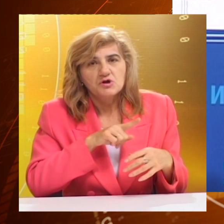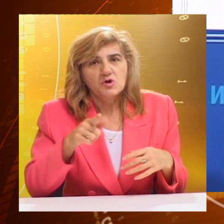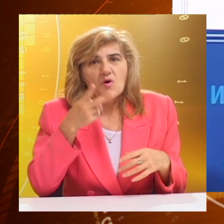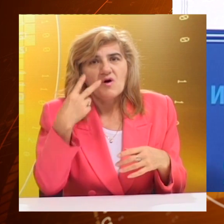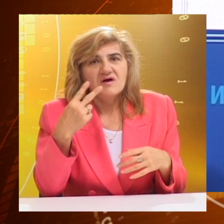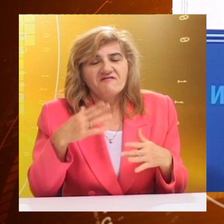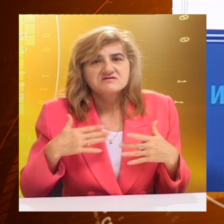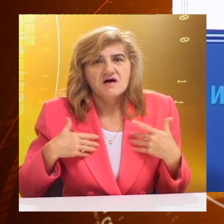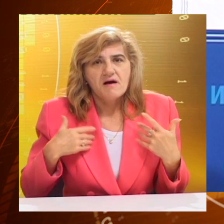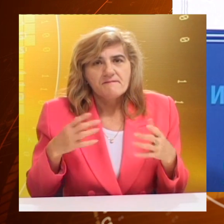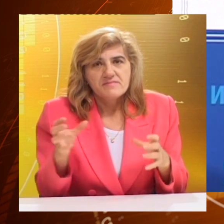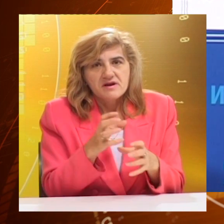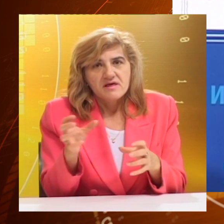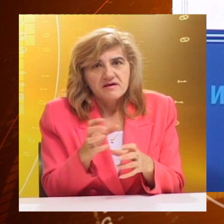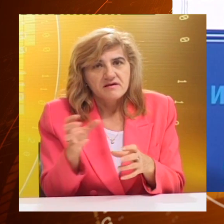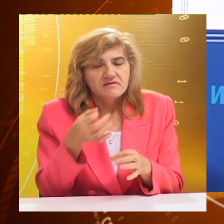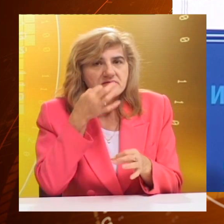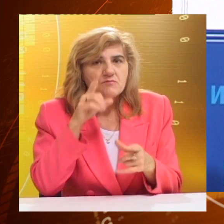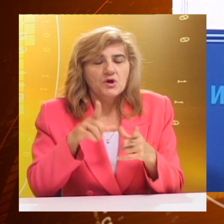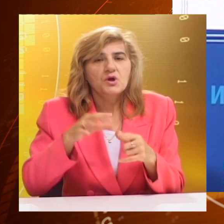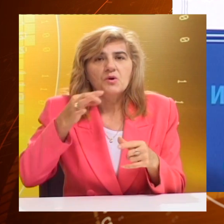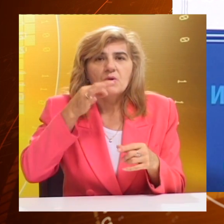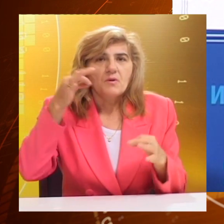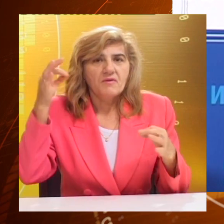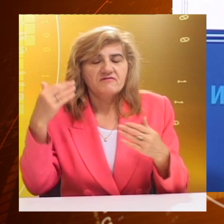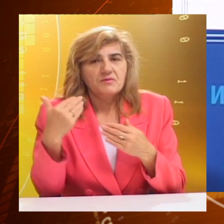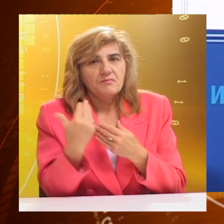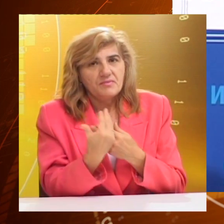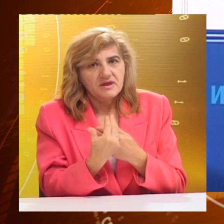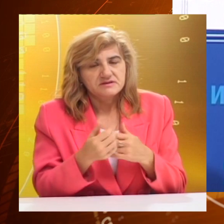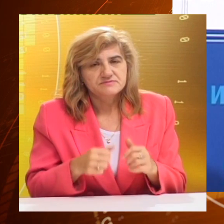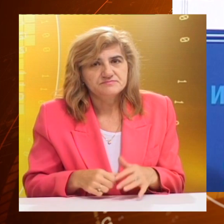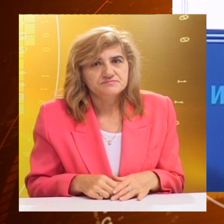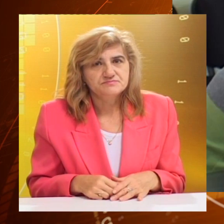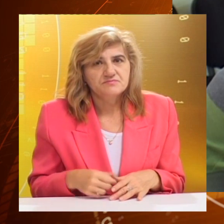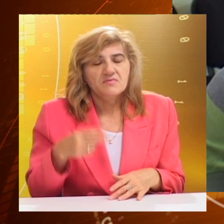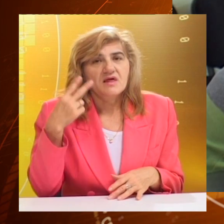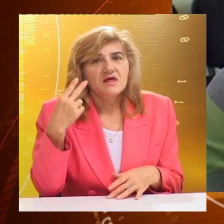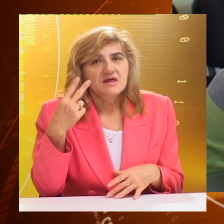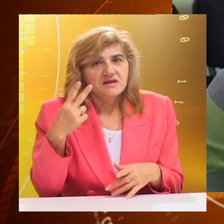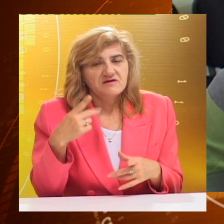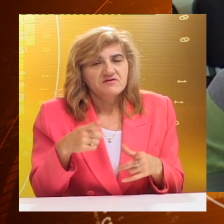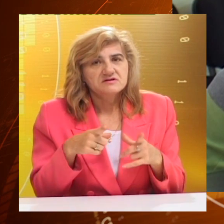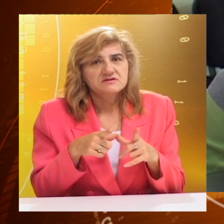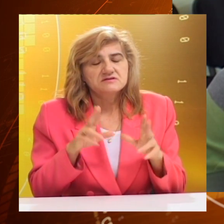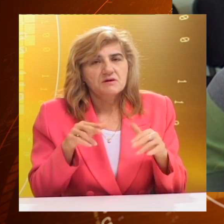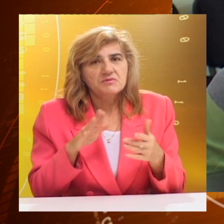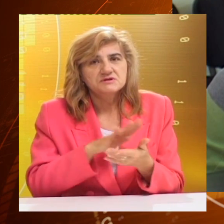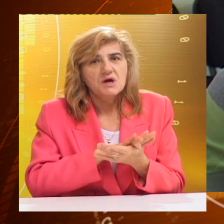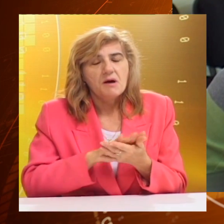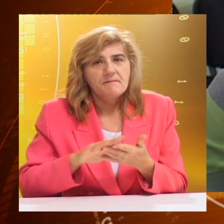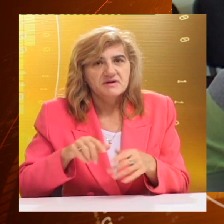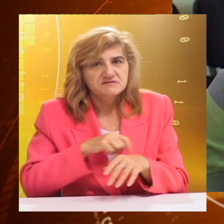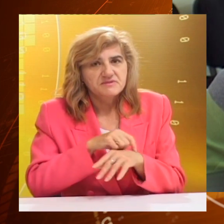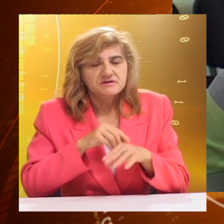do 20 najkvalitetnije dece u pevanju i u plesu. 20 najtalentovanijih imaće priliku